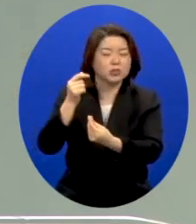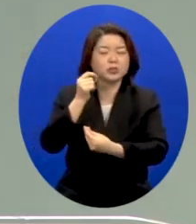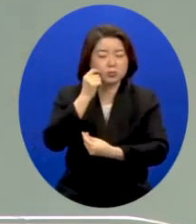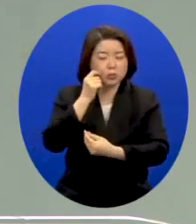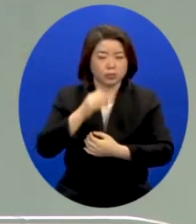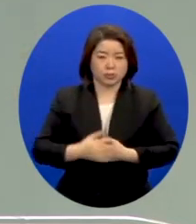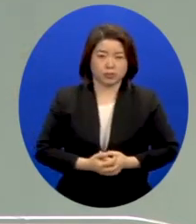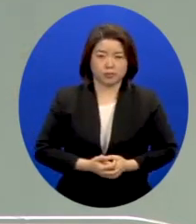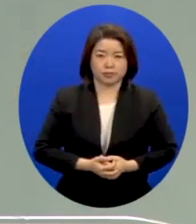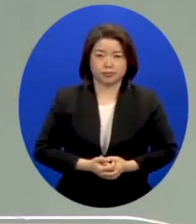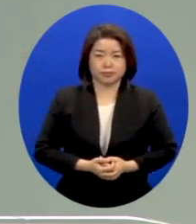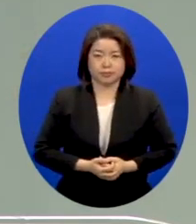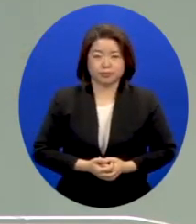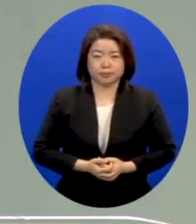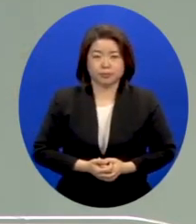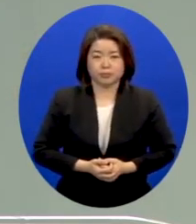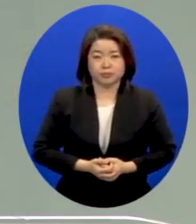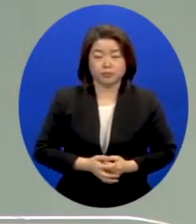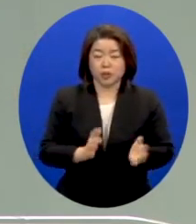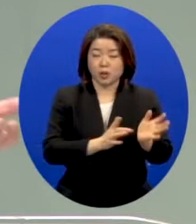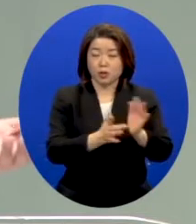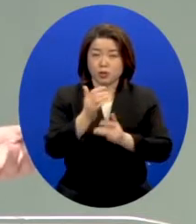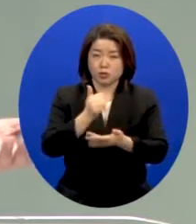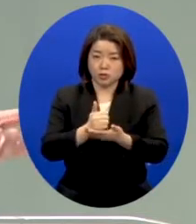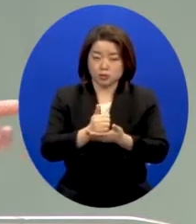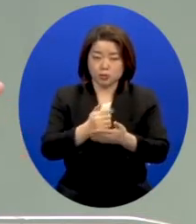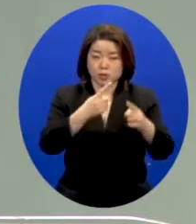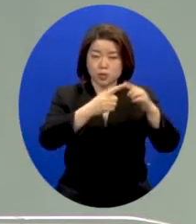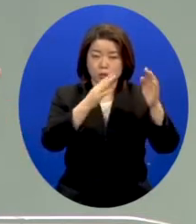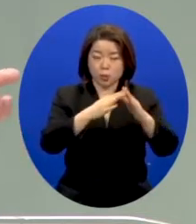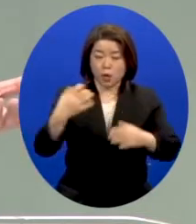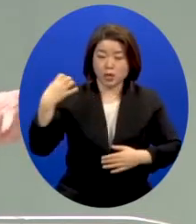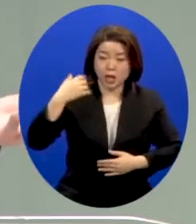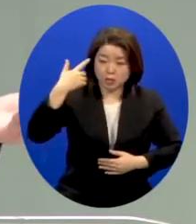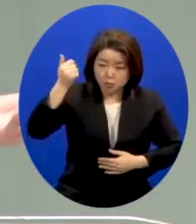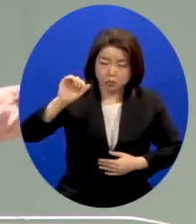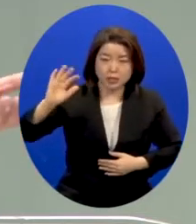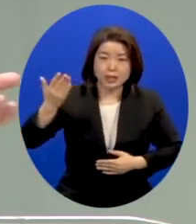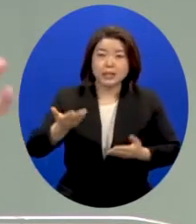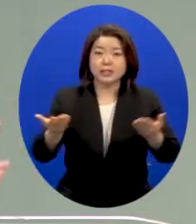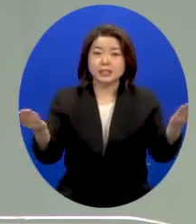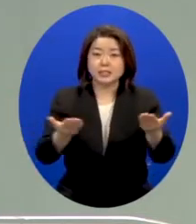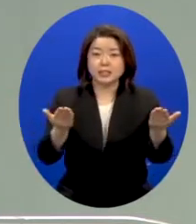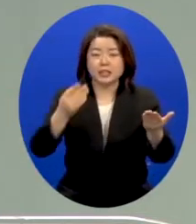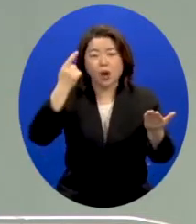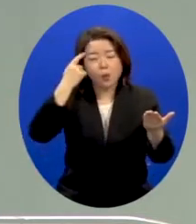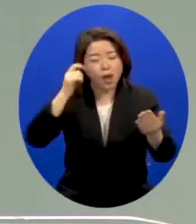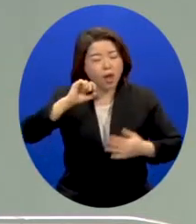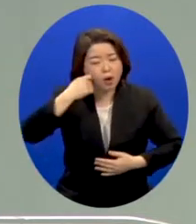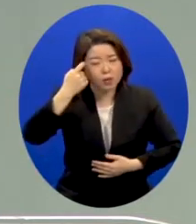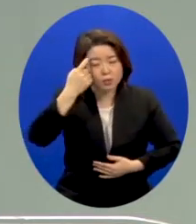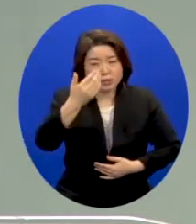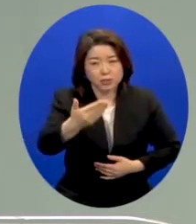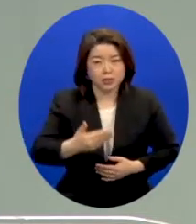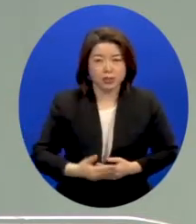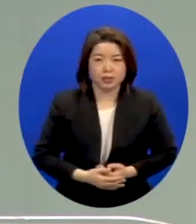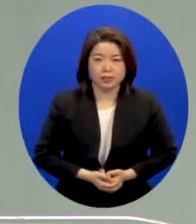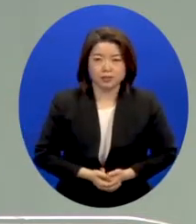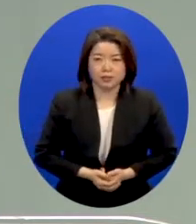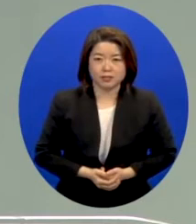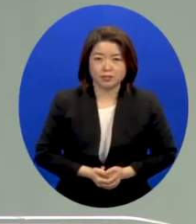못했습니다 아니 예수님이 교회 담임목사가 되시는 일이 왜 그렇게 어려운 일입니까